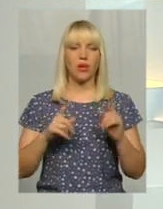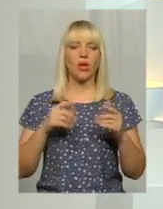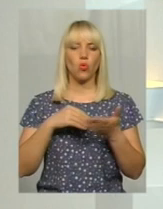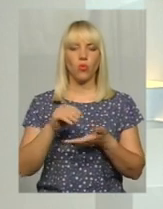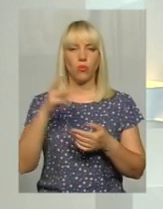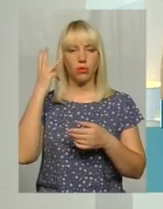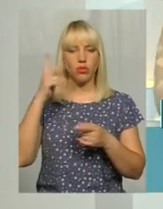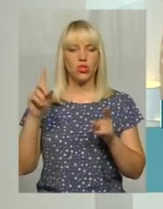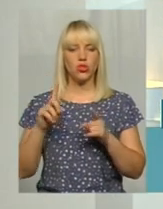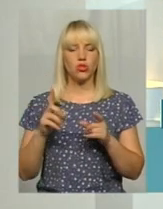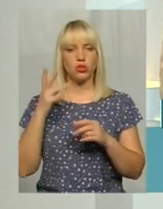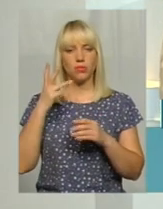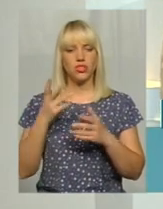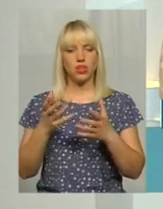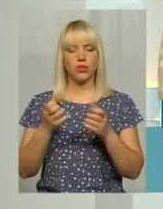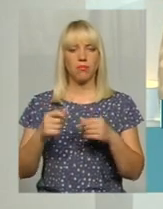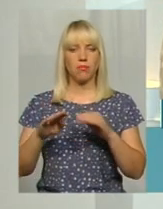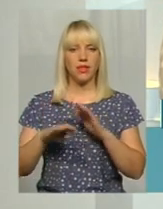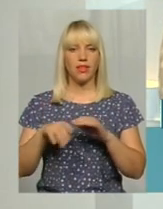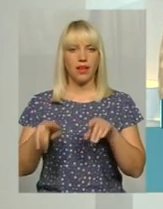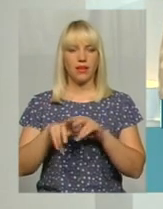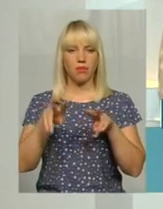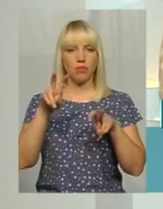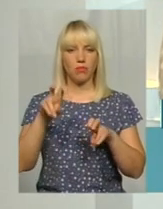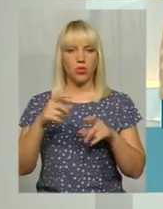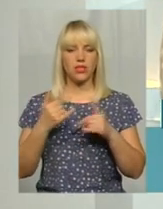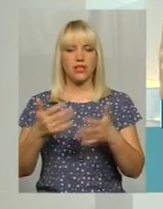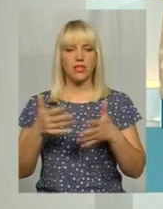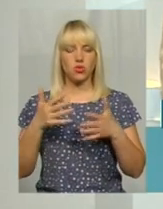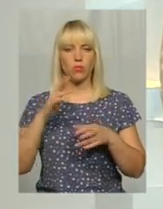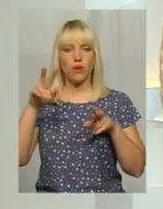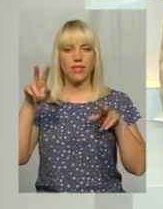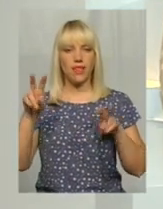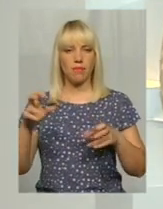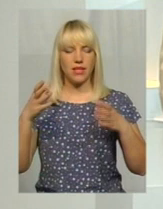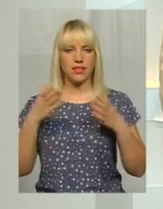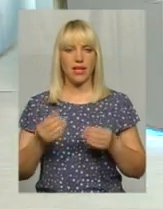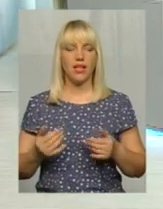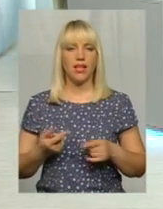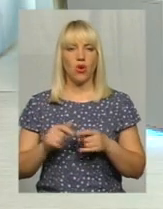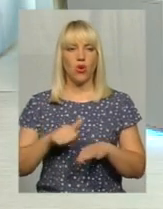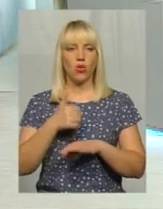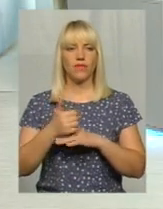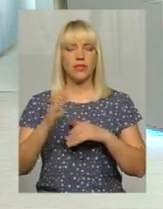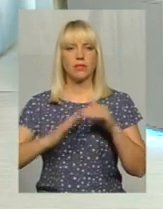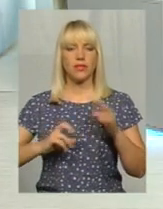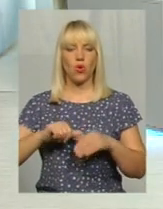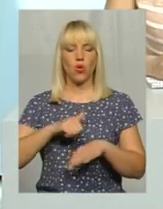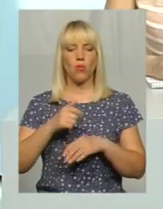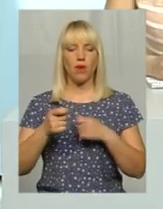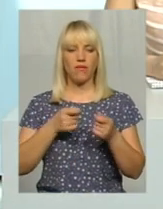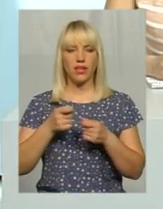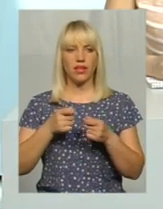хмельничани отримують під такими позначками, з'ясовуємо сьогодні у темі дня. Із головним спеціалістом управління